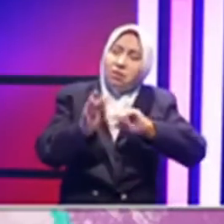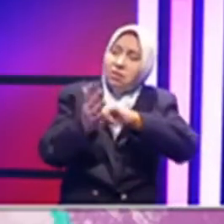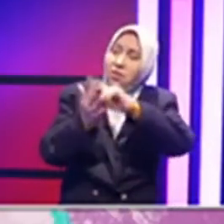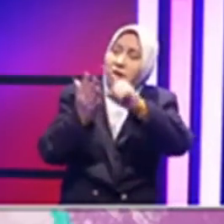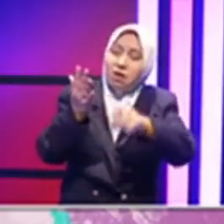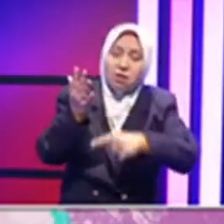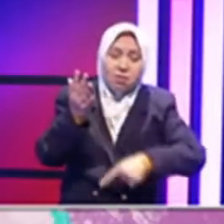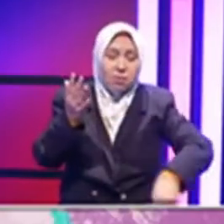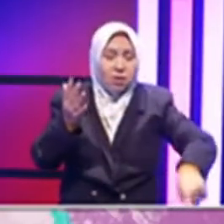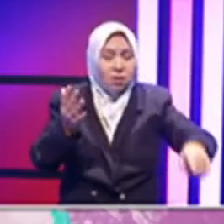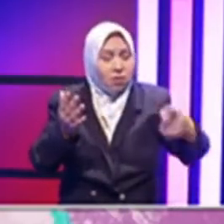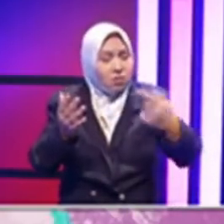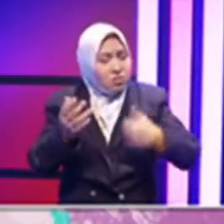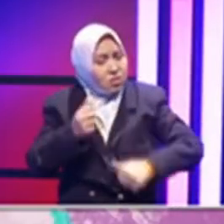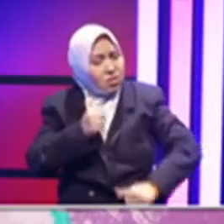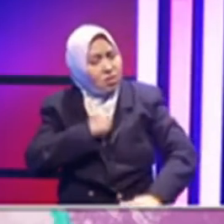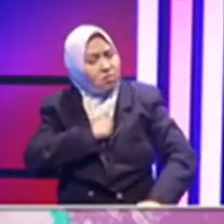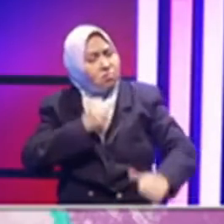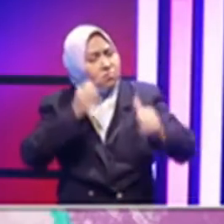منذر